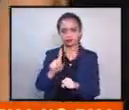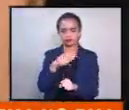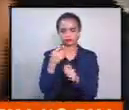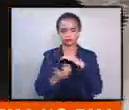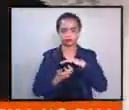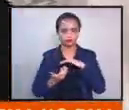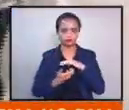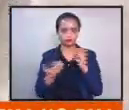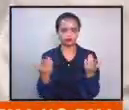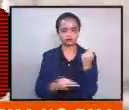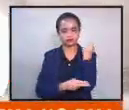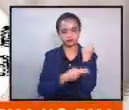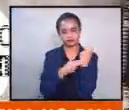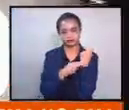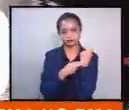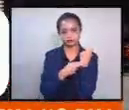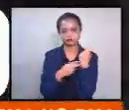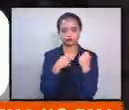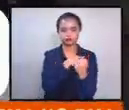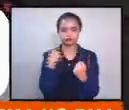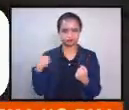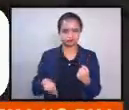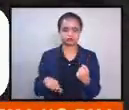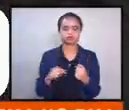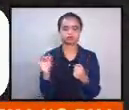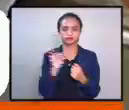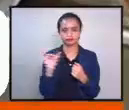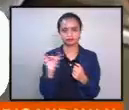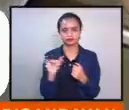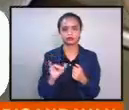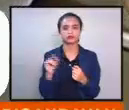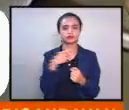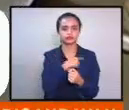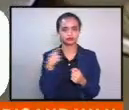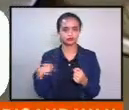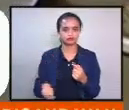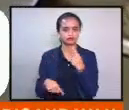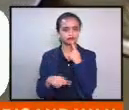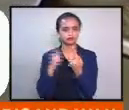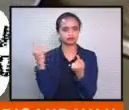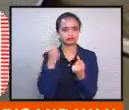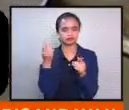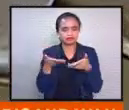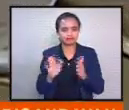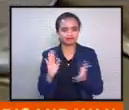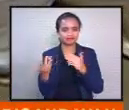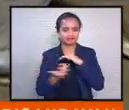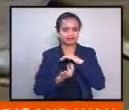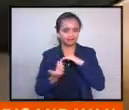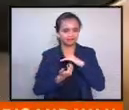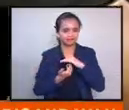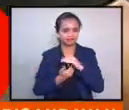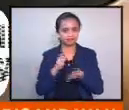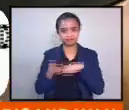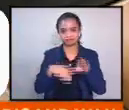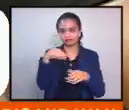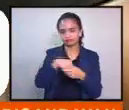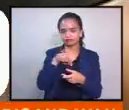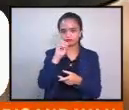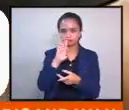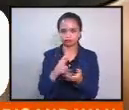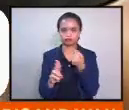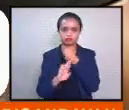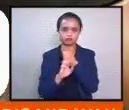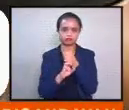na inabutan sa hotel na pawang mga Chinese din. Chinese lang daw kasi ang pinapayagang kliyente rito, walk-in man o through